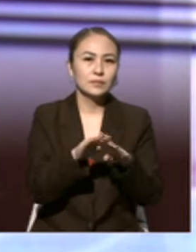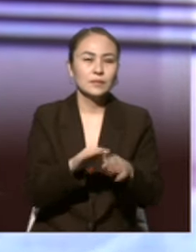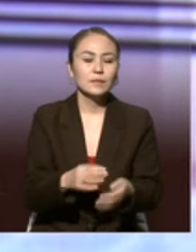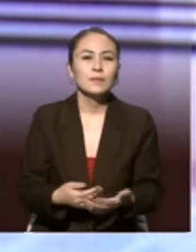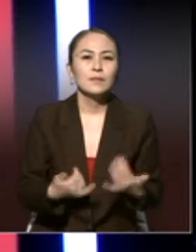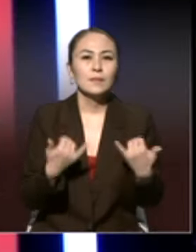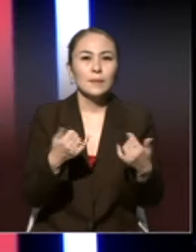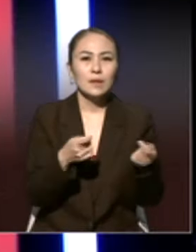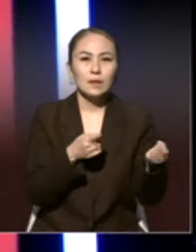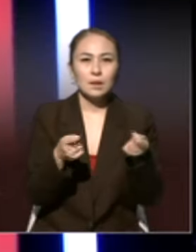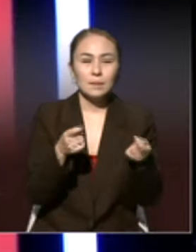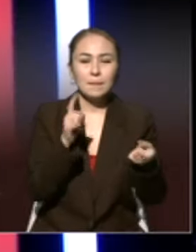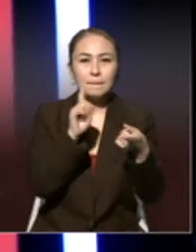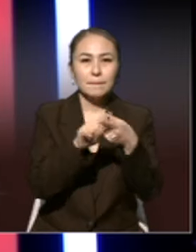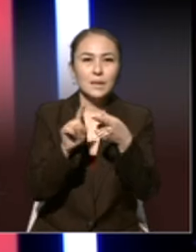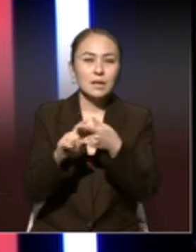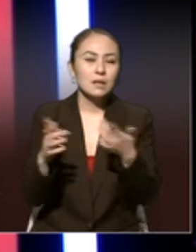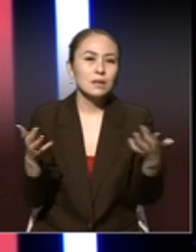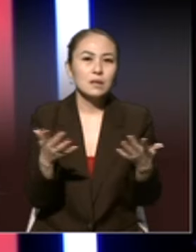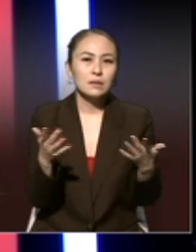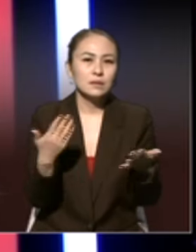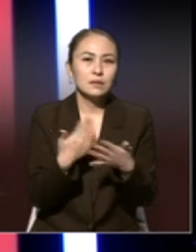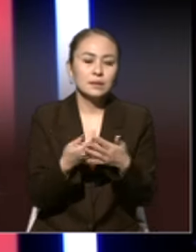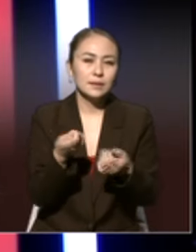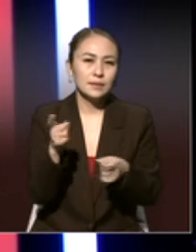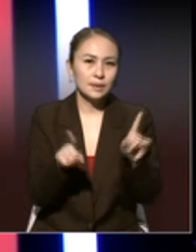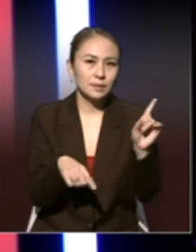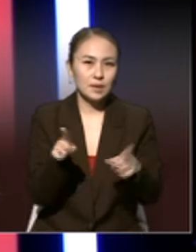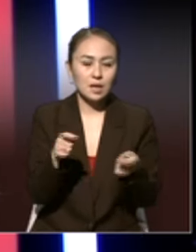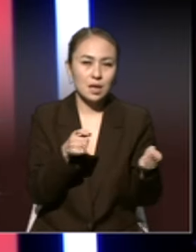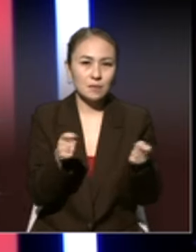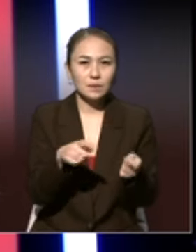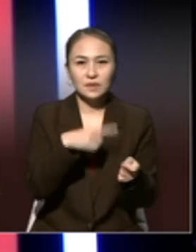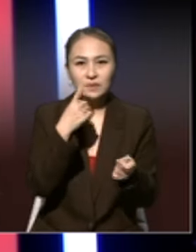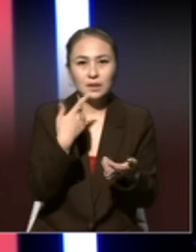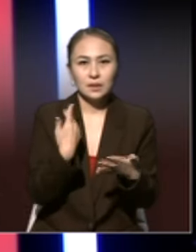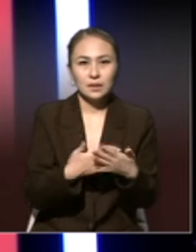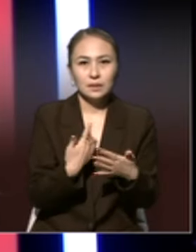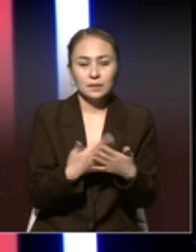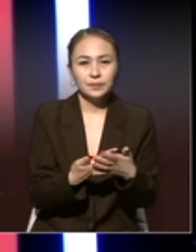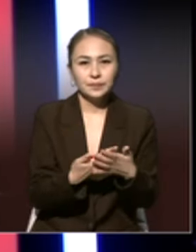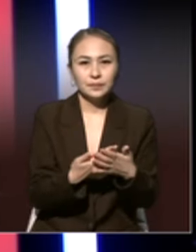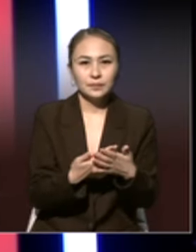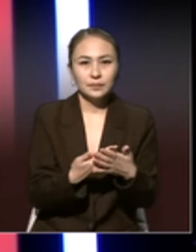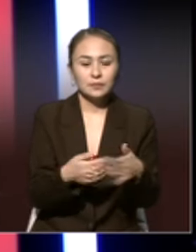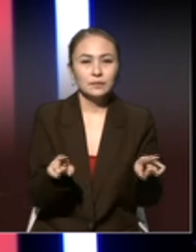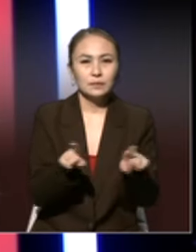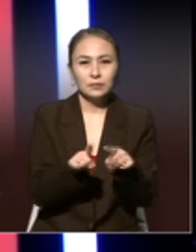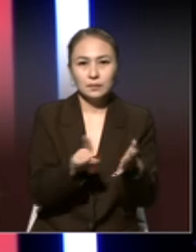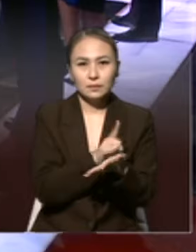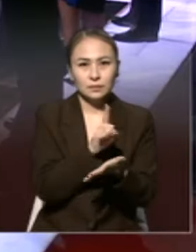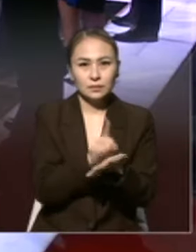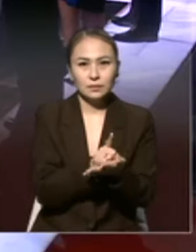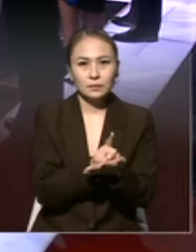әкімдіктермен әкімдіктермен байланыстарыңыз қалай? Өйткені әкімдіктер кейбіргі олар да айтып жатыр бізге әкімдіктермен де ол міндет бермейді.